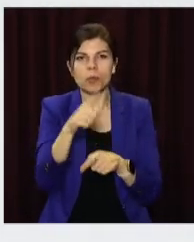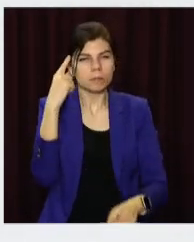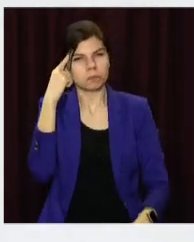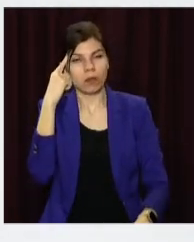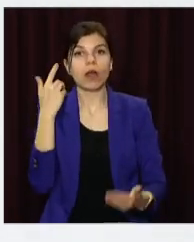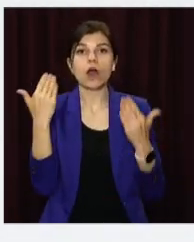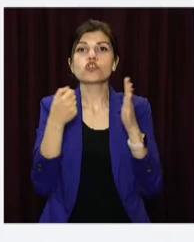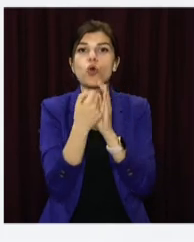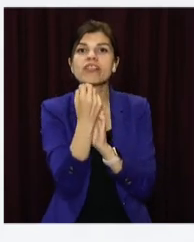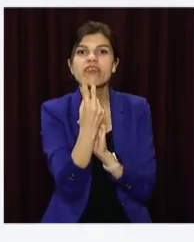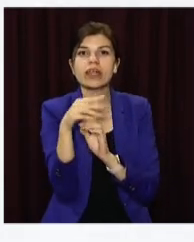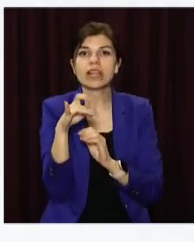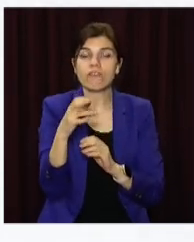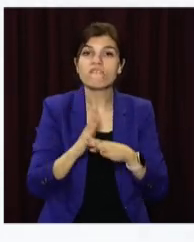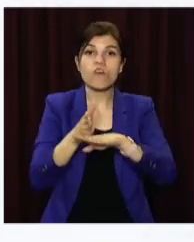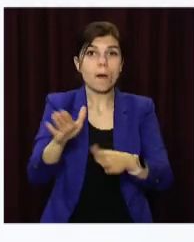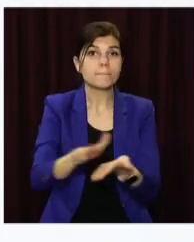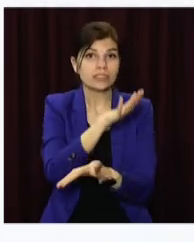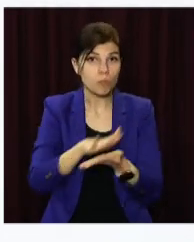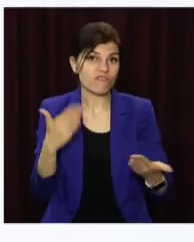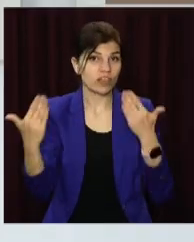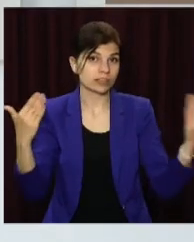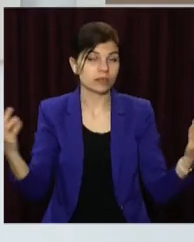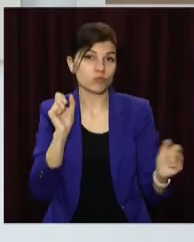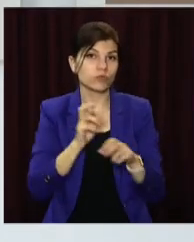до 12 травня. Вхід безкоштовний.